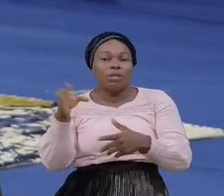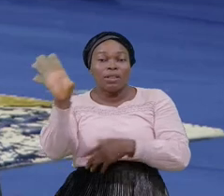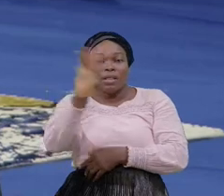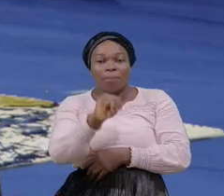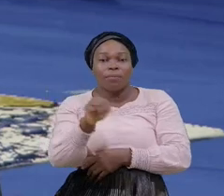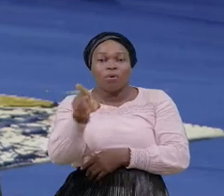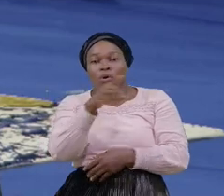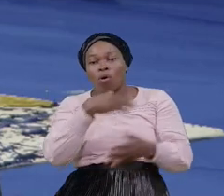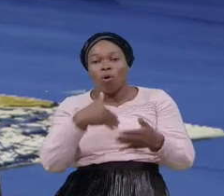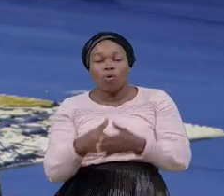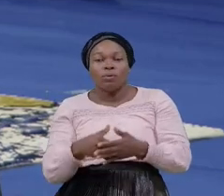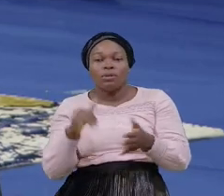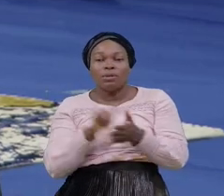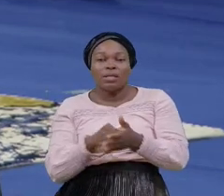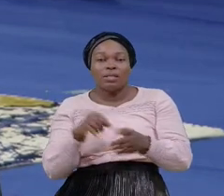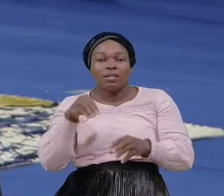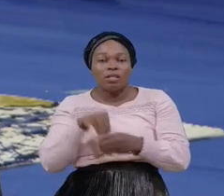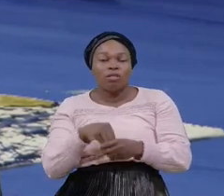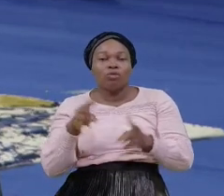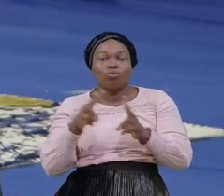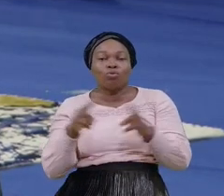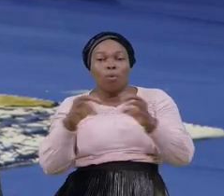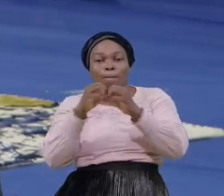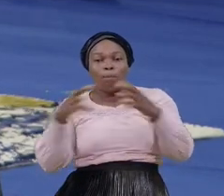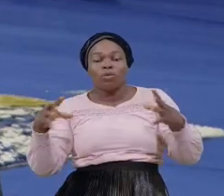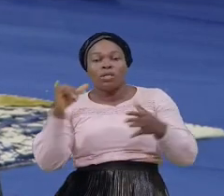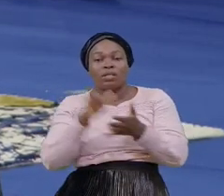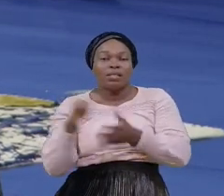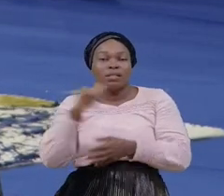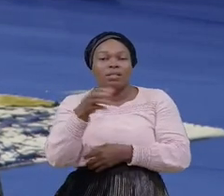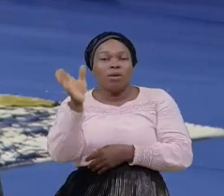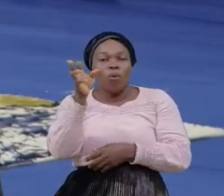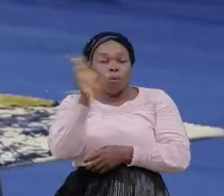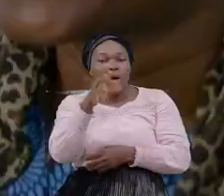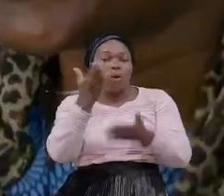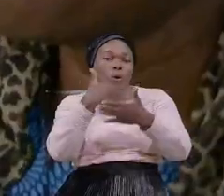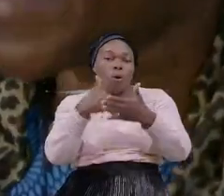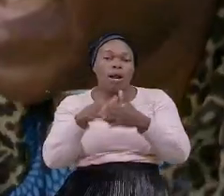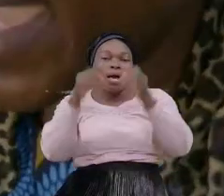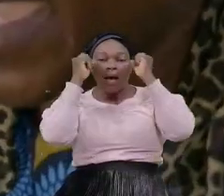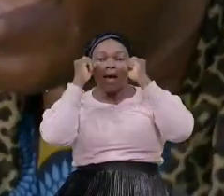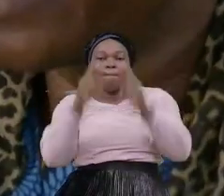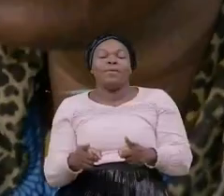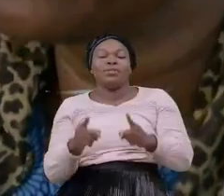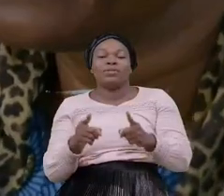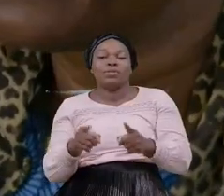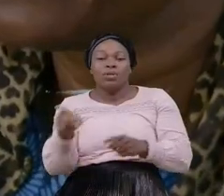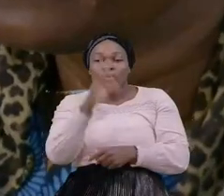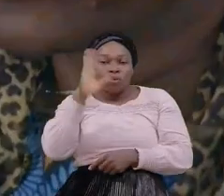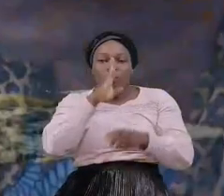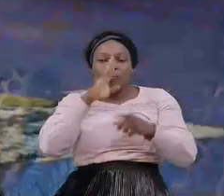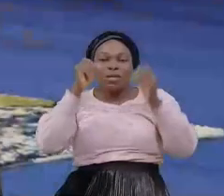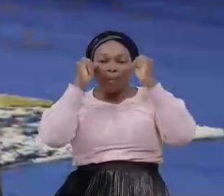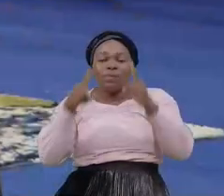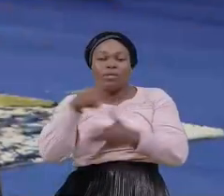sorte qu'ils étaient tous dans l'étonnement. Vous serez étonnés ce soir, vous